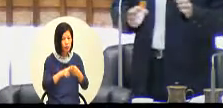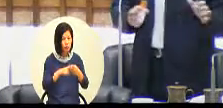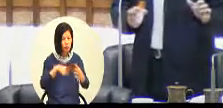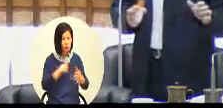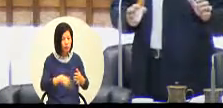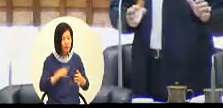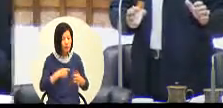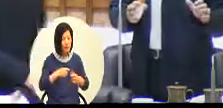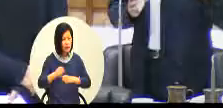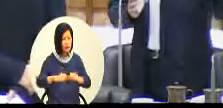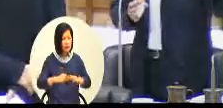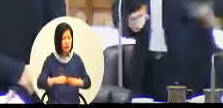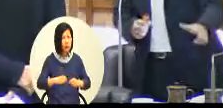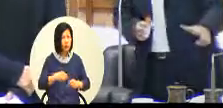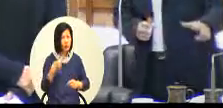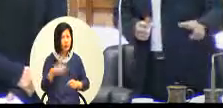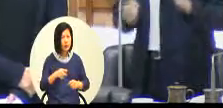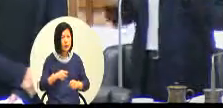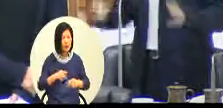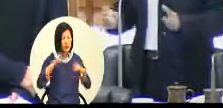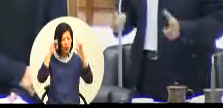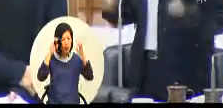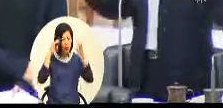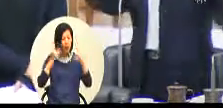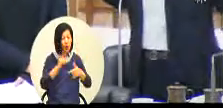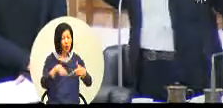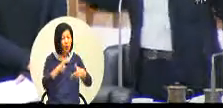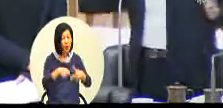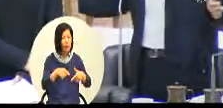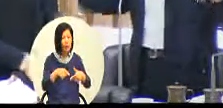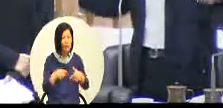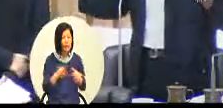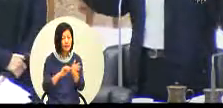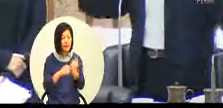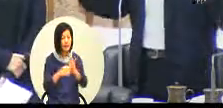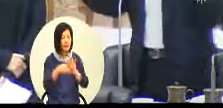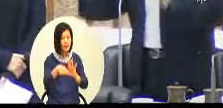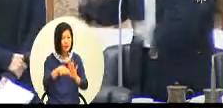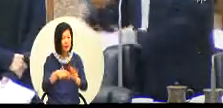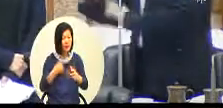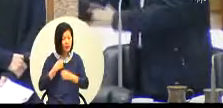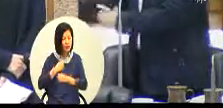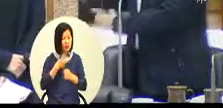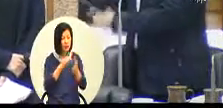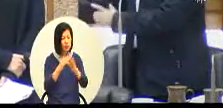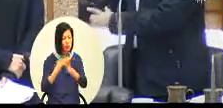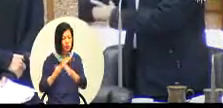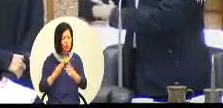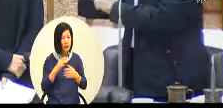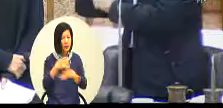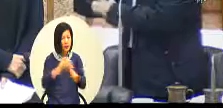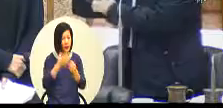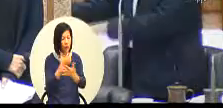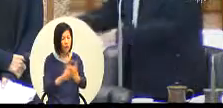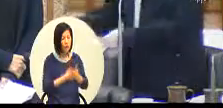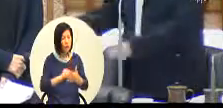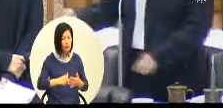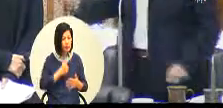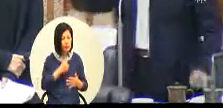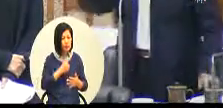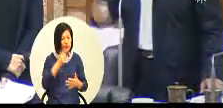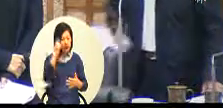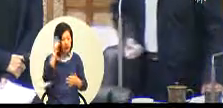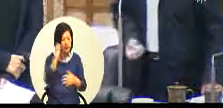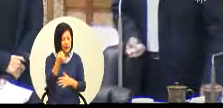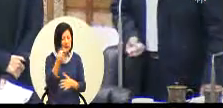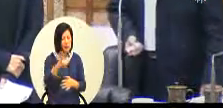我们要怎么样让它活化，来展现出来这个眷村文化的保存的实质的一个主体的意义。